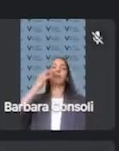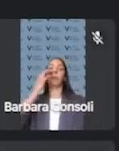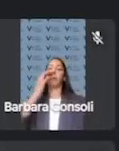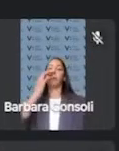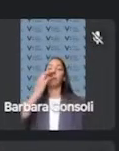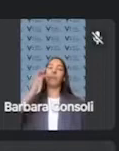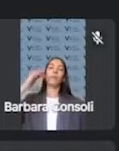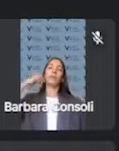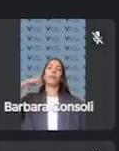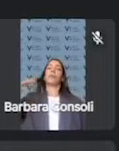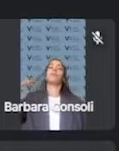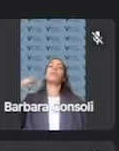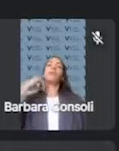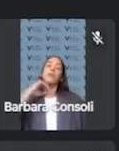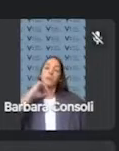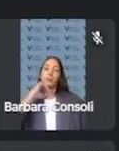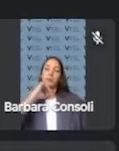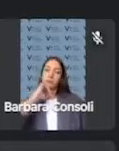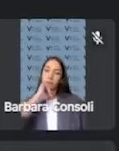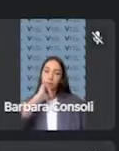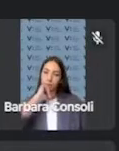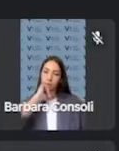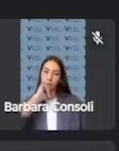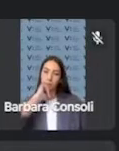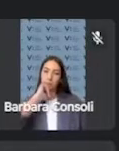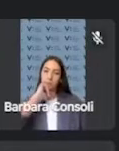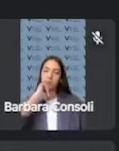sentiamo anche Vincenzo.